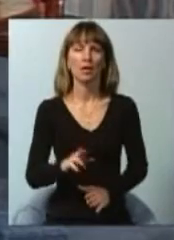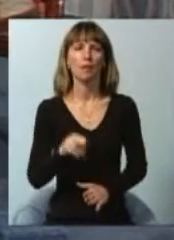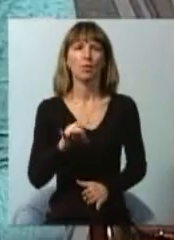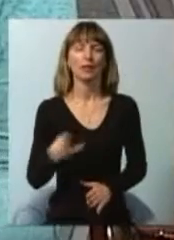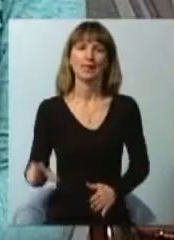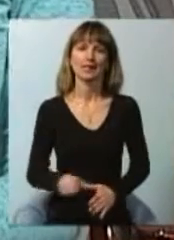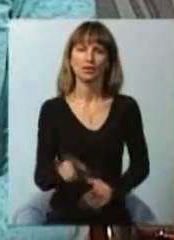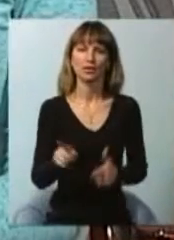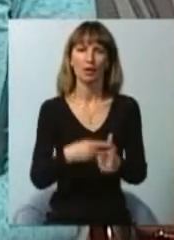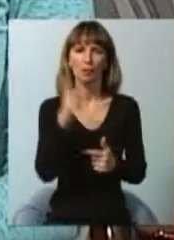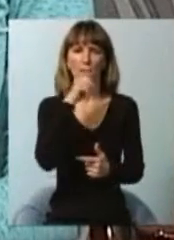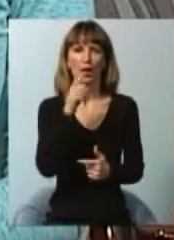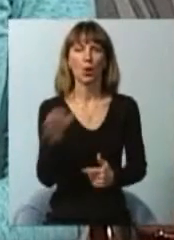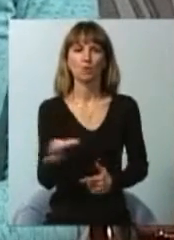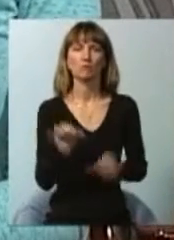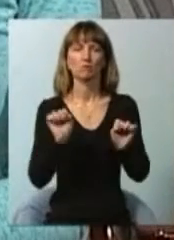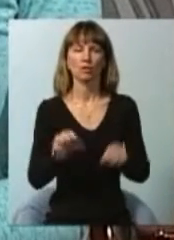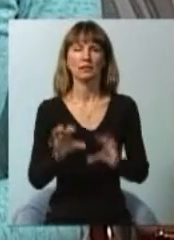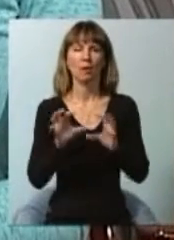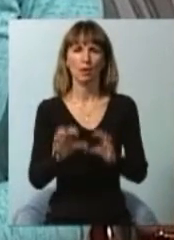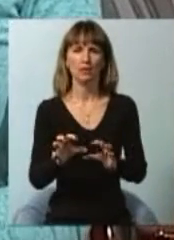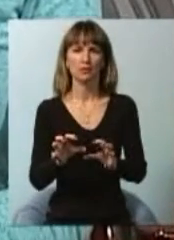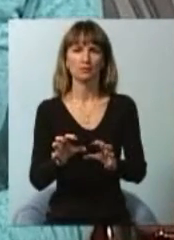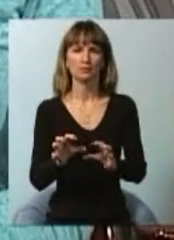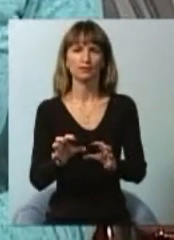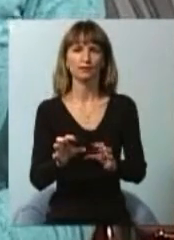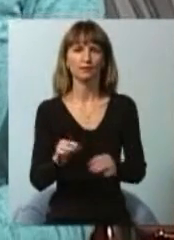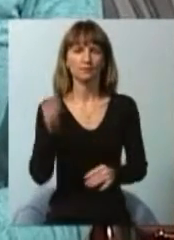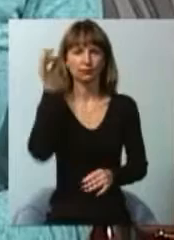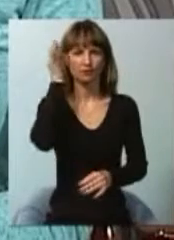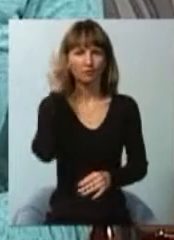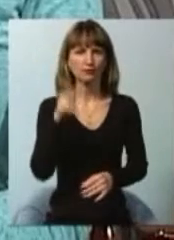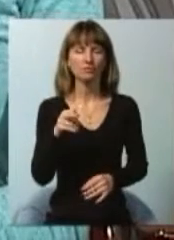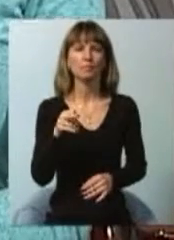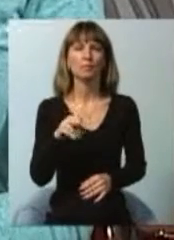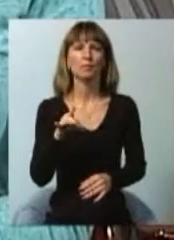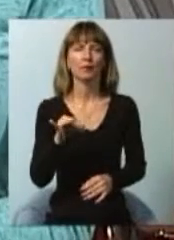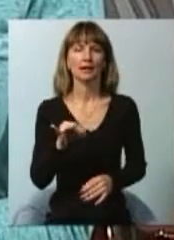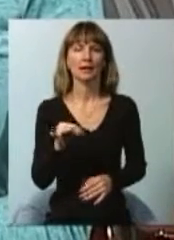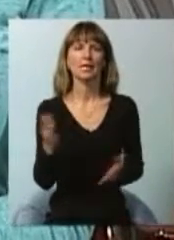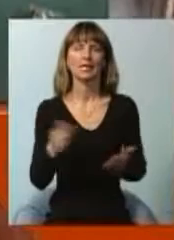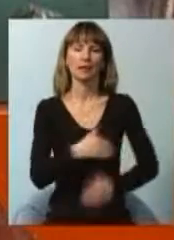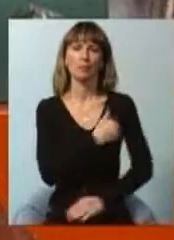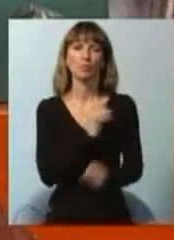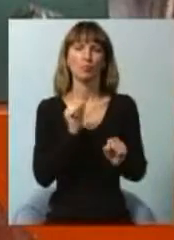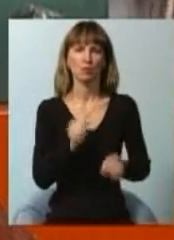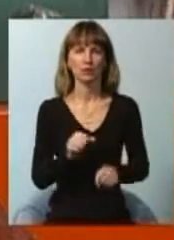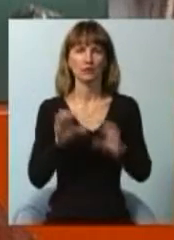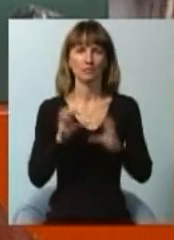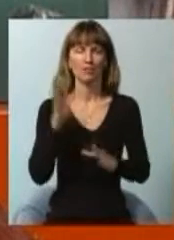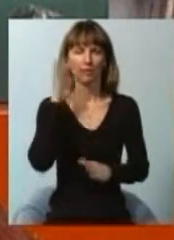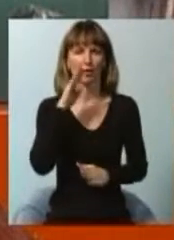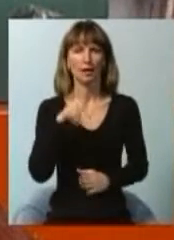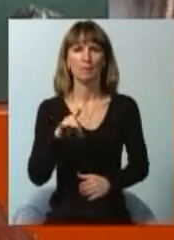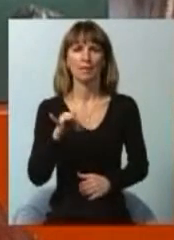річки або невеличкі озера можуть замерзати. Чи нагадаєш, при якій температурі може замерзати вода? А вода може